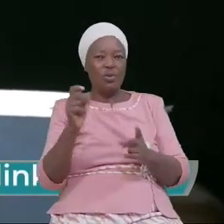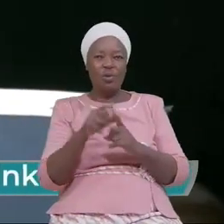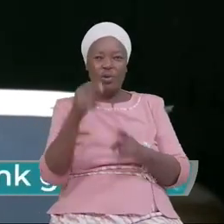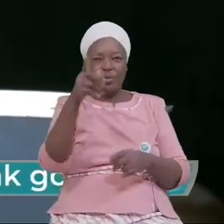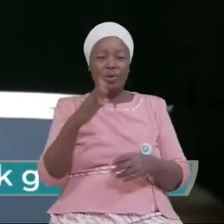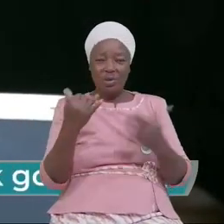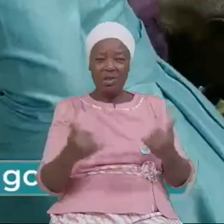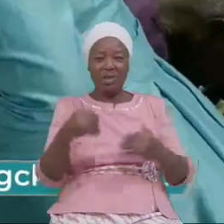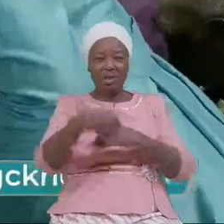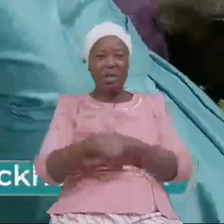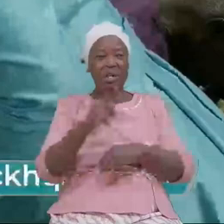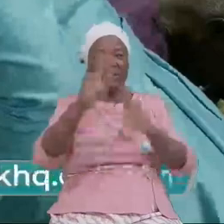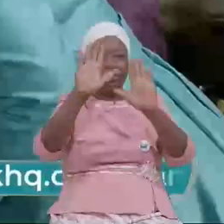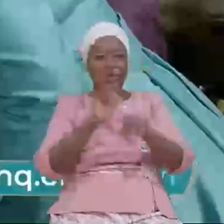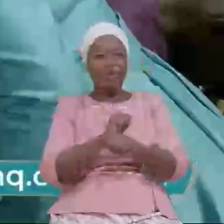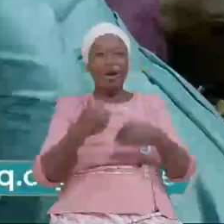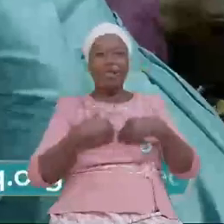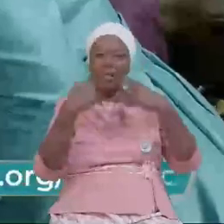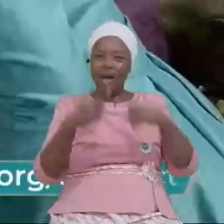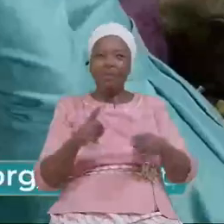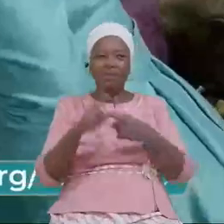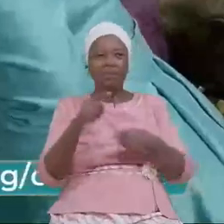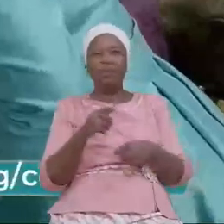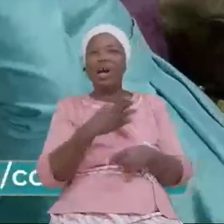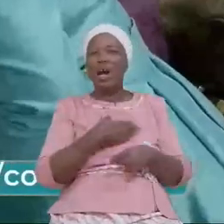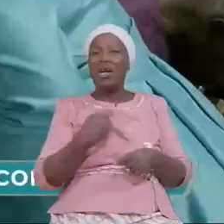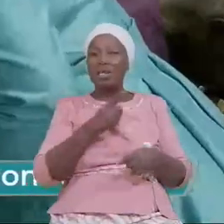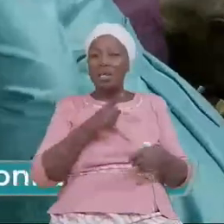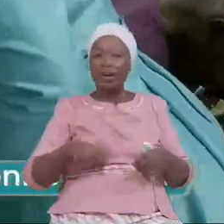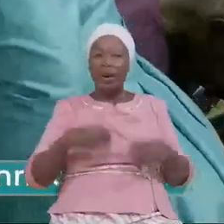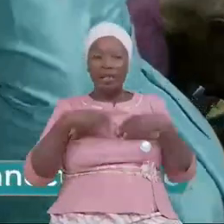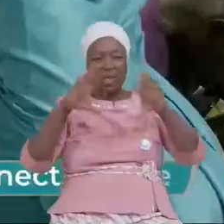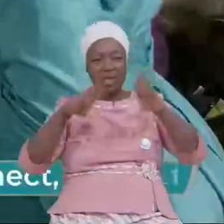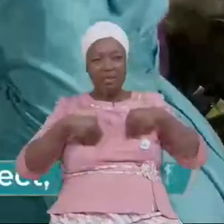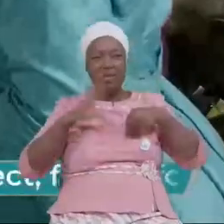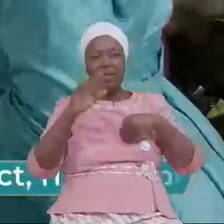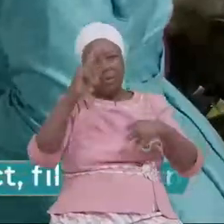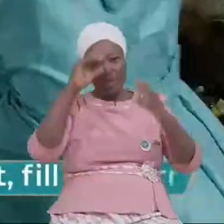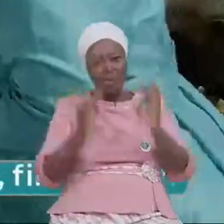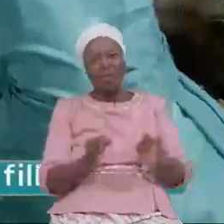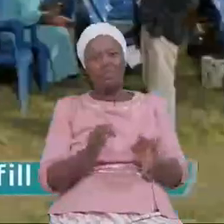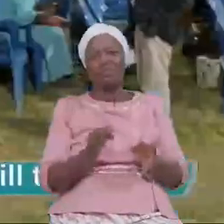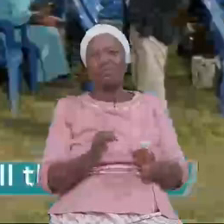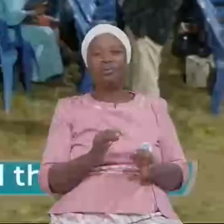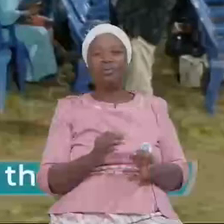soir. Le miracle a eu lieu. Le Seigneur a accepté votre décision.